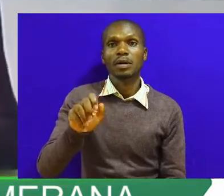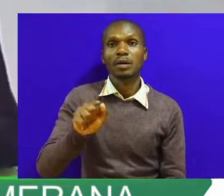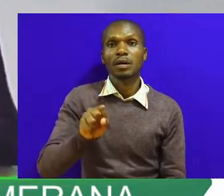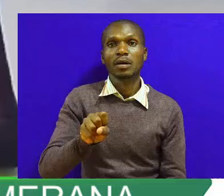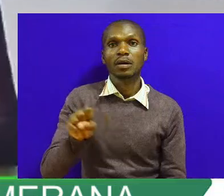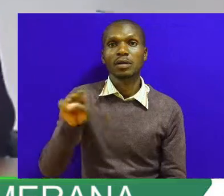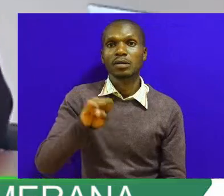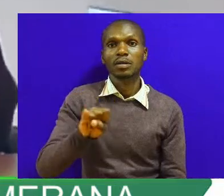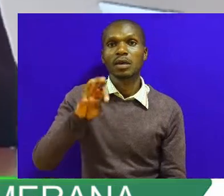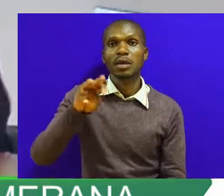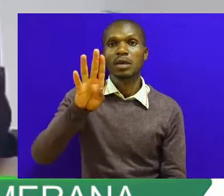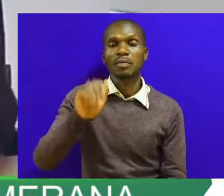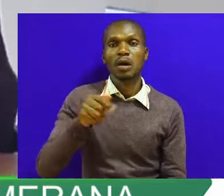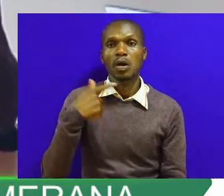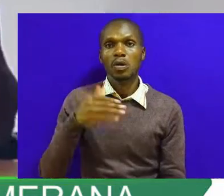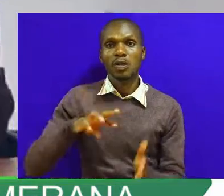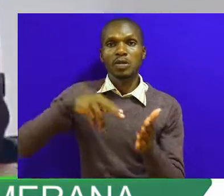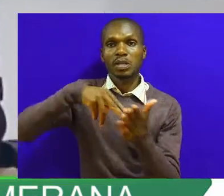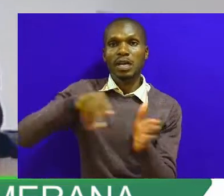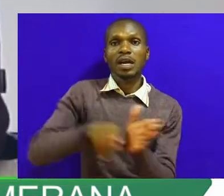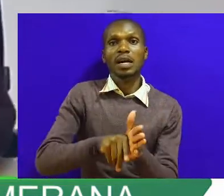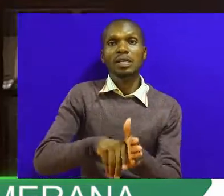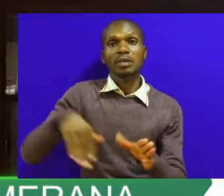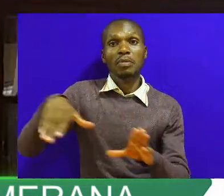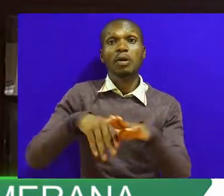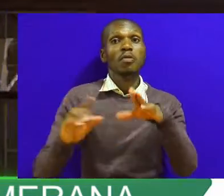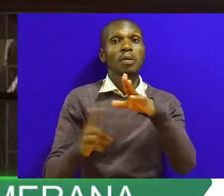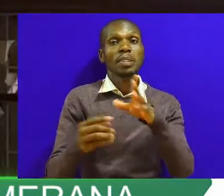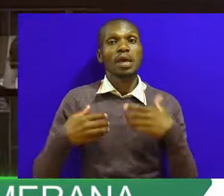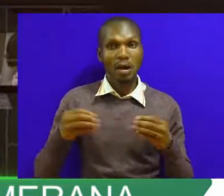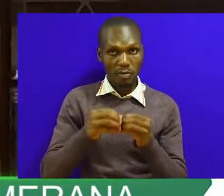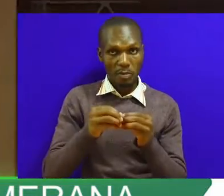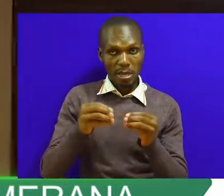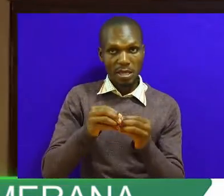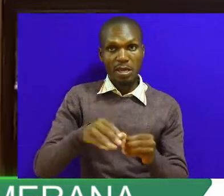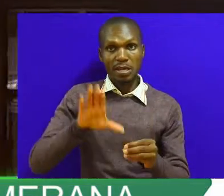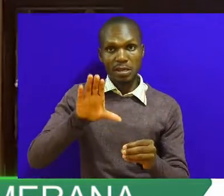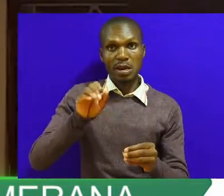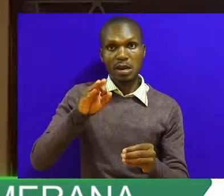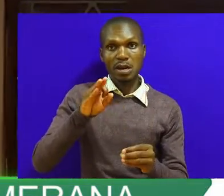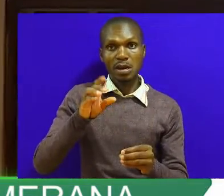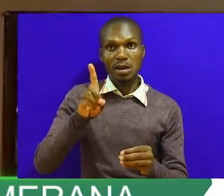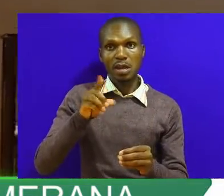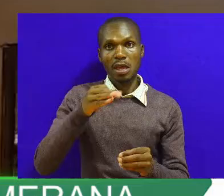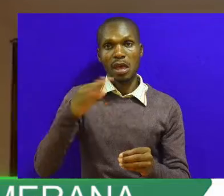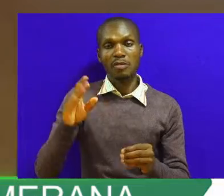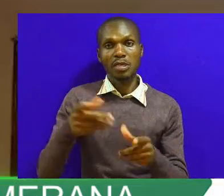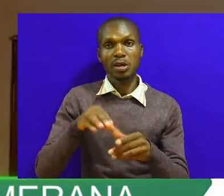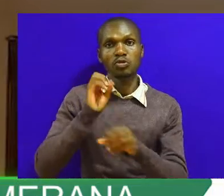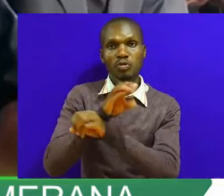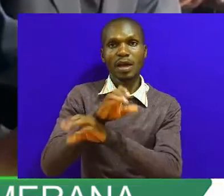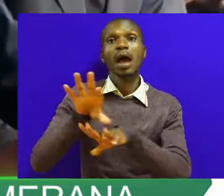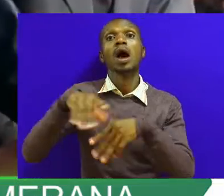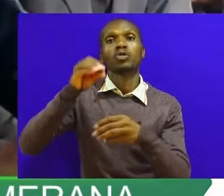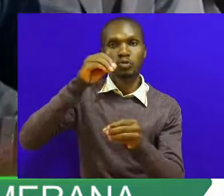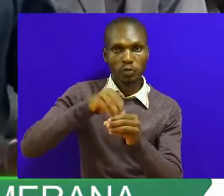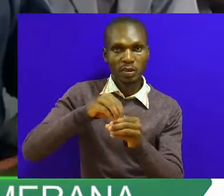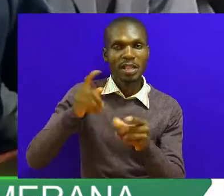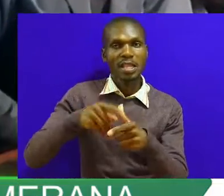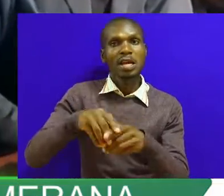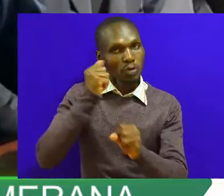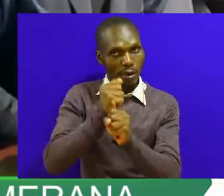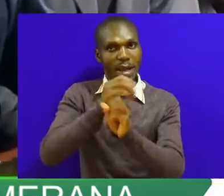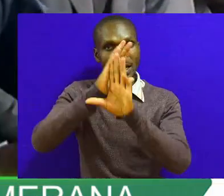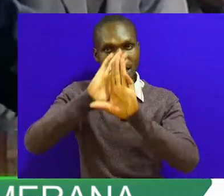abakubulia ekirogo kyo bunge nigo bomerana asechia bisicha CDF iliyogo semiwa igoro yogwa kachikura no gwa